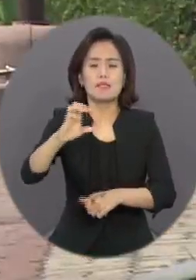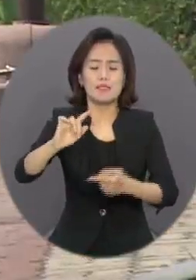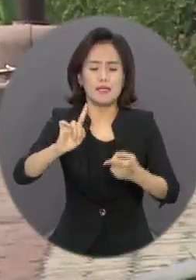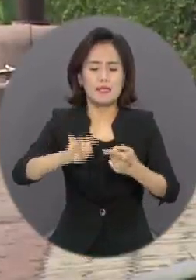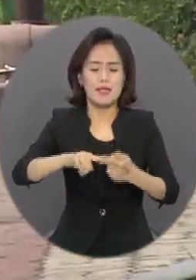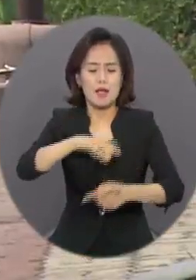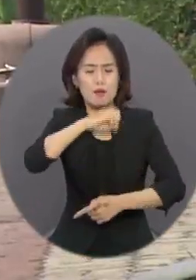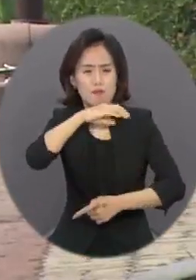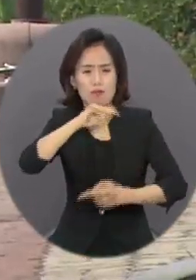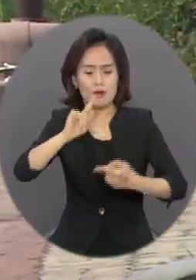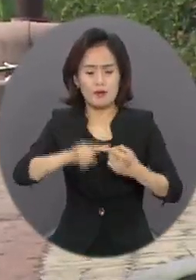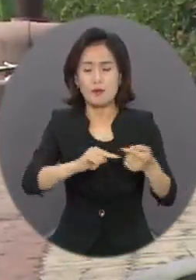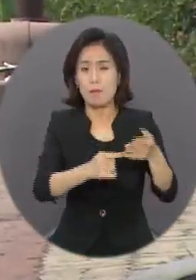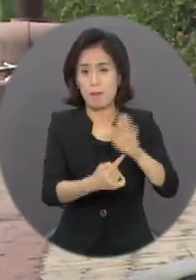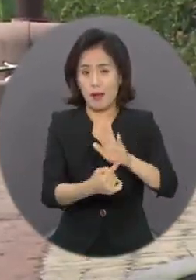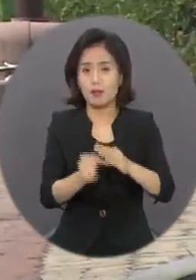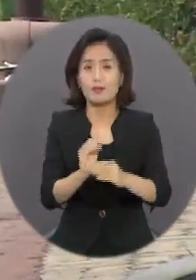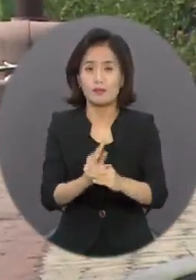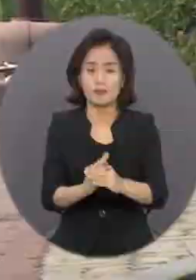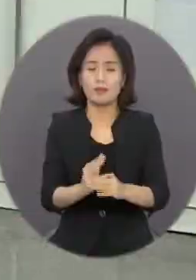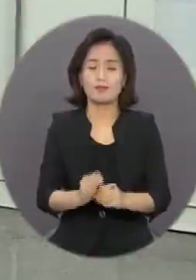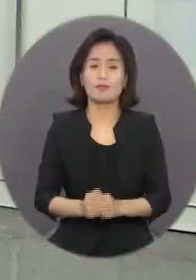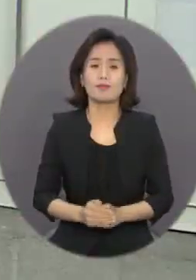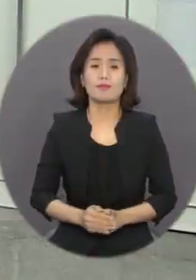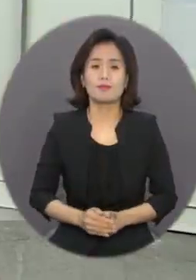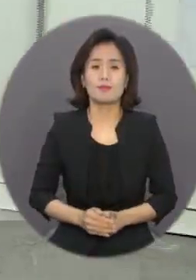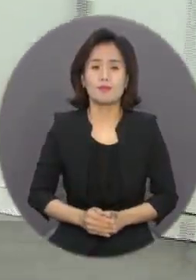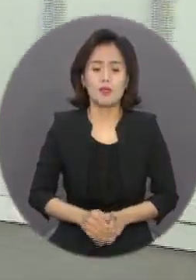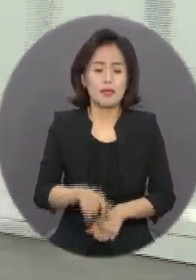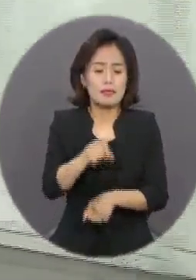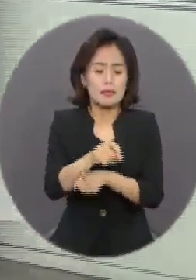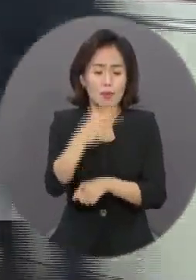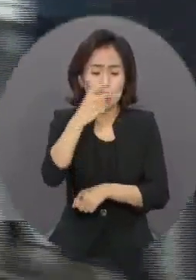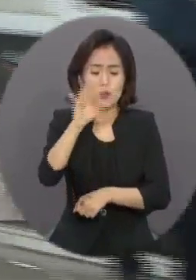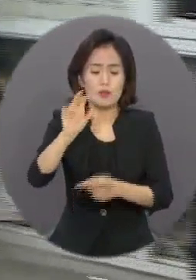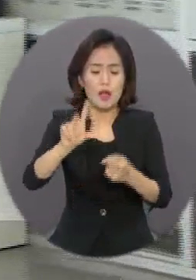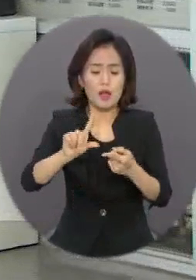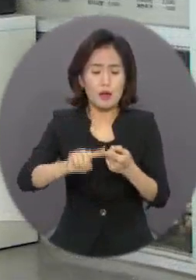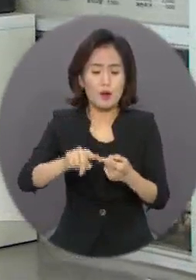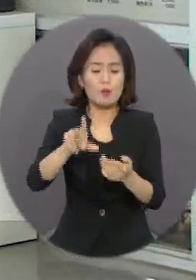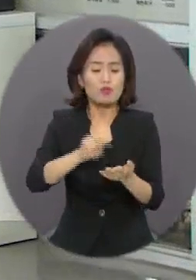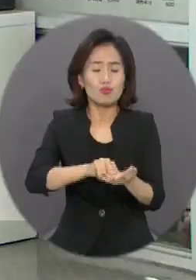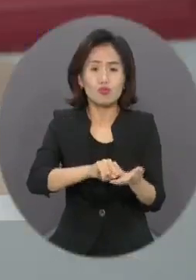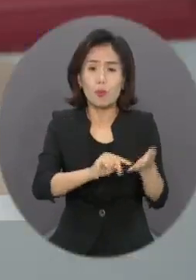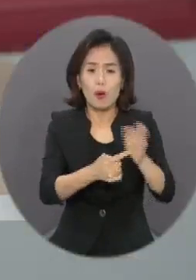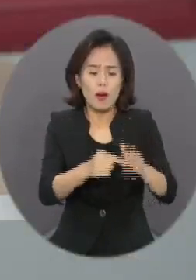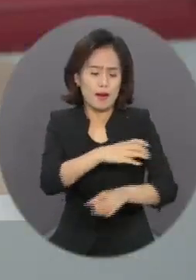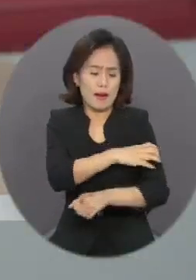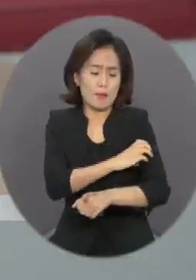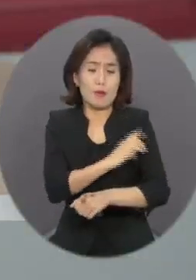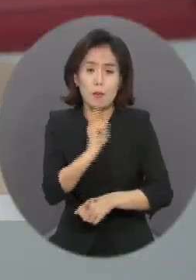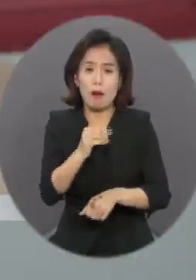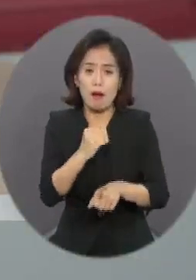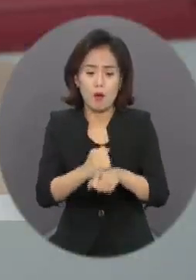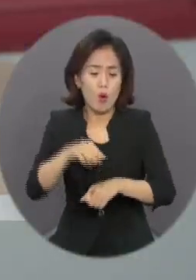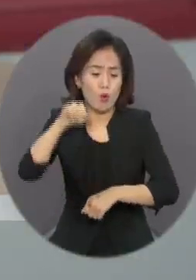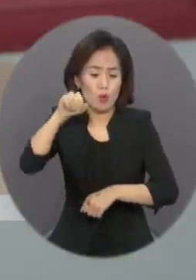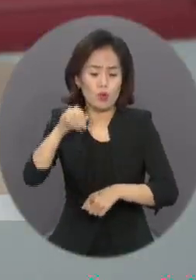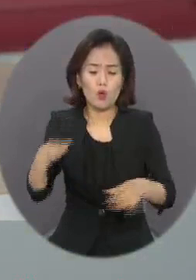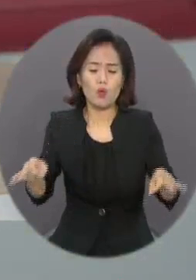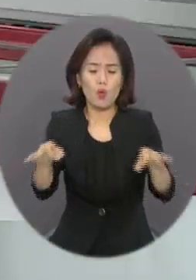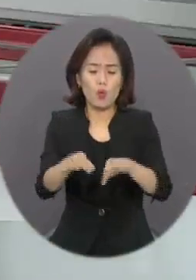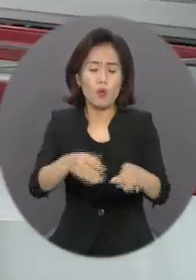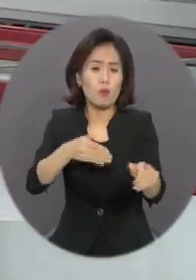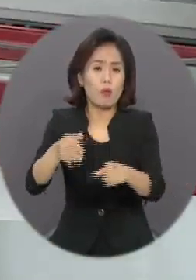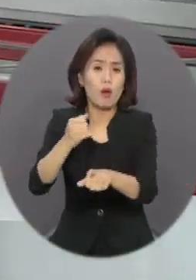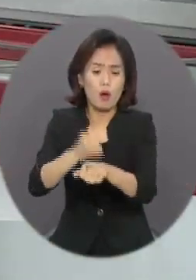감정을 노골적으로 드러내고 있습니다. 사무관리비 문제 제기에 대한 보도를 갑질로 포장해 투쟁기금 조성에